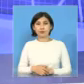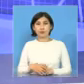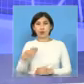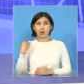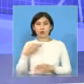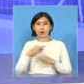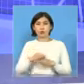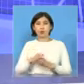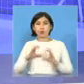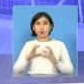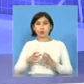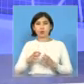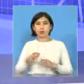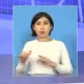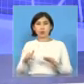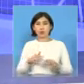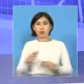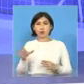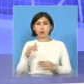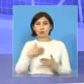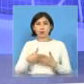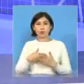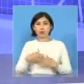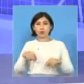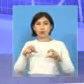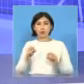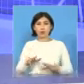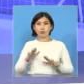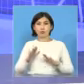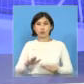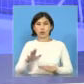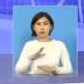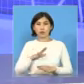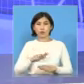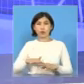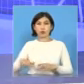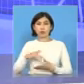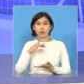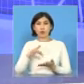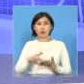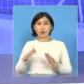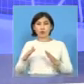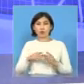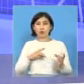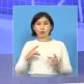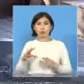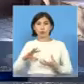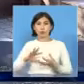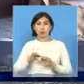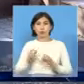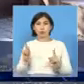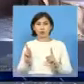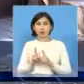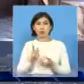В Актобе прошел мирный митинг. Активисты собрались на специально отведенном месте на площади городского дома культуры. Всего на